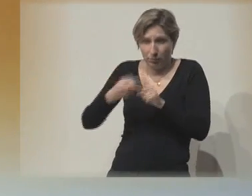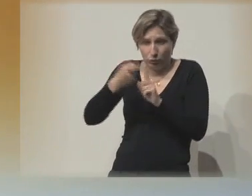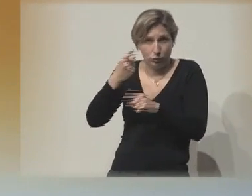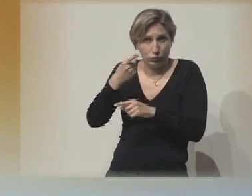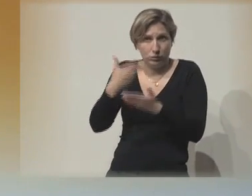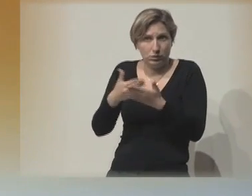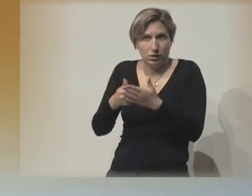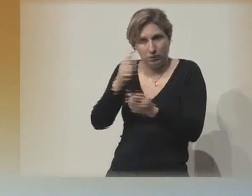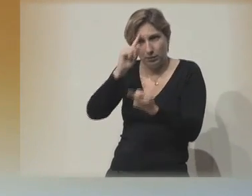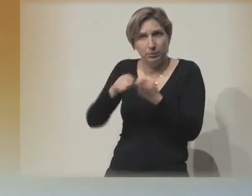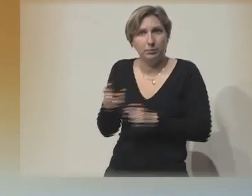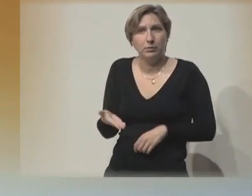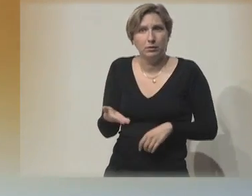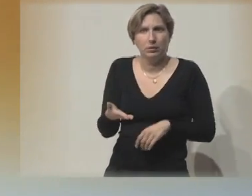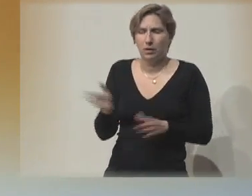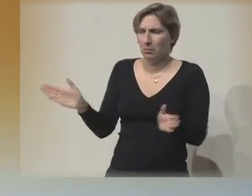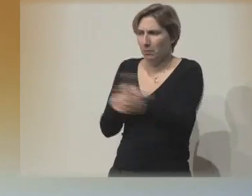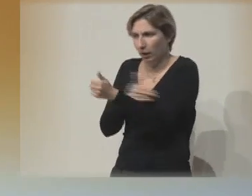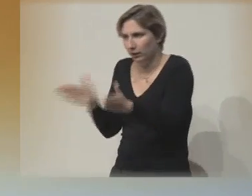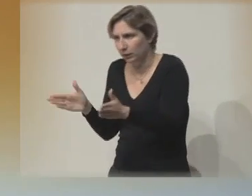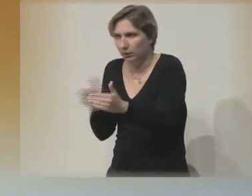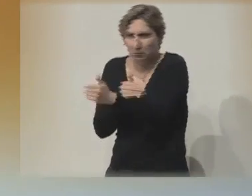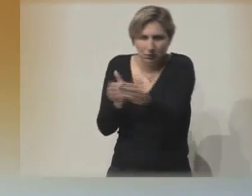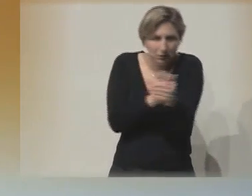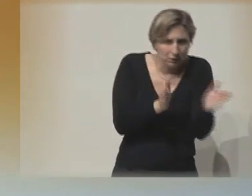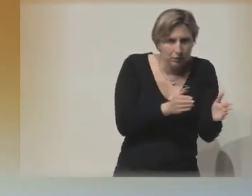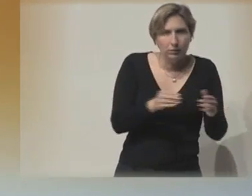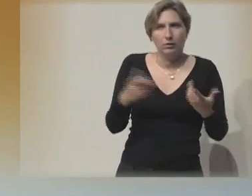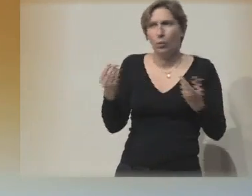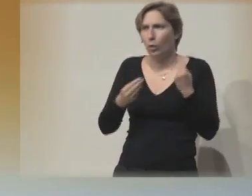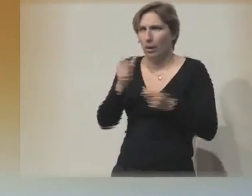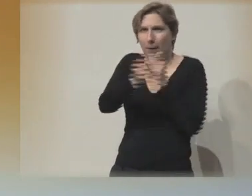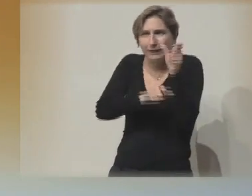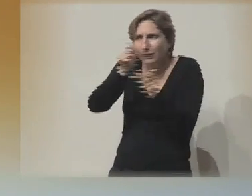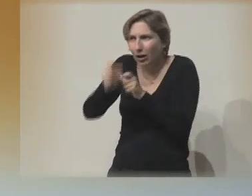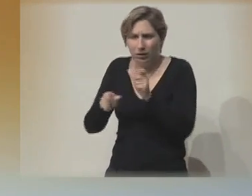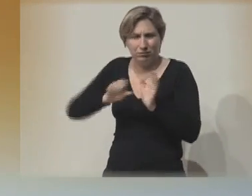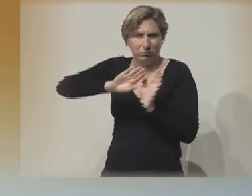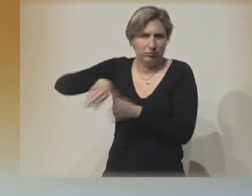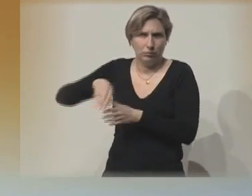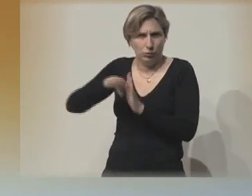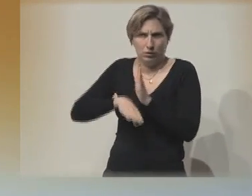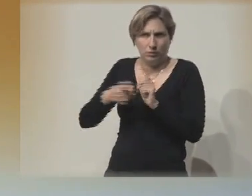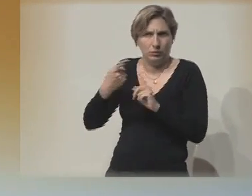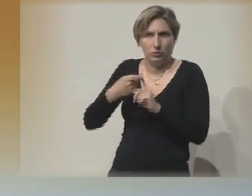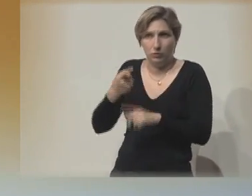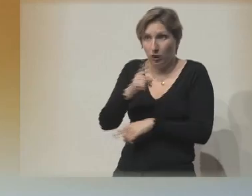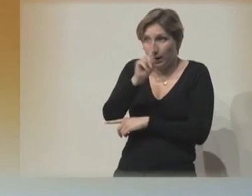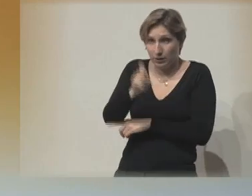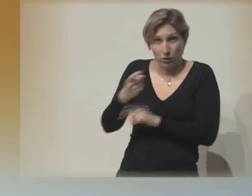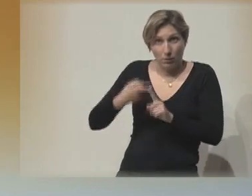questions de parti, les questions de personnes sont secondaires par rapport à cette question toute